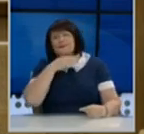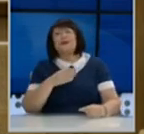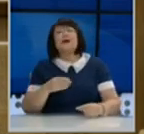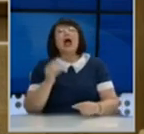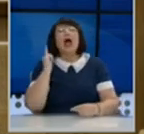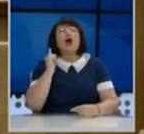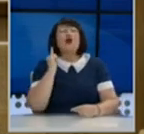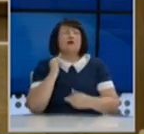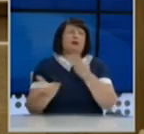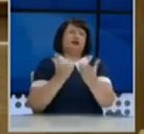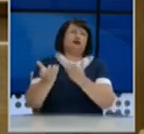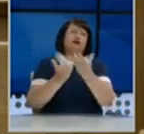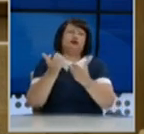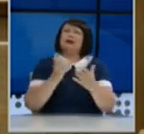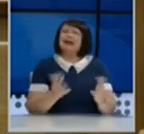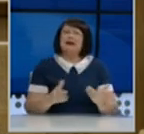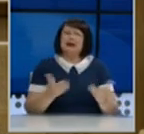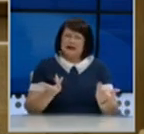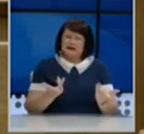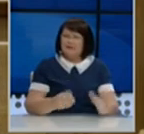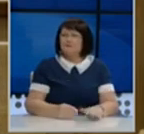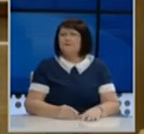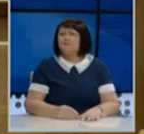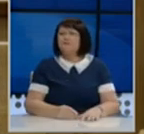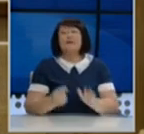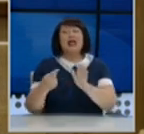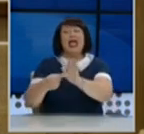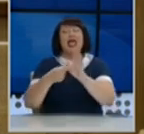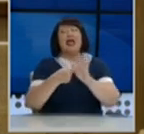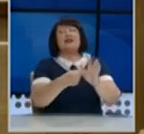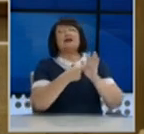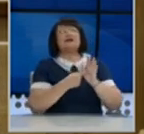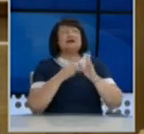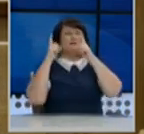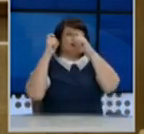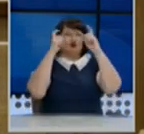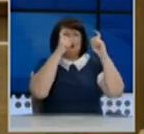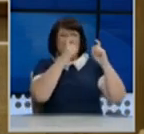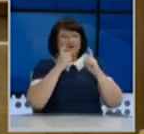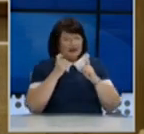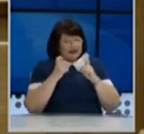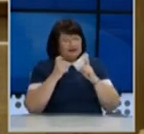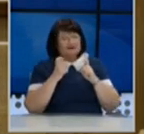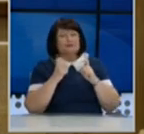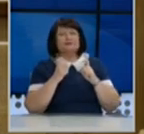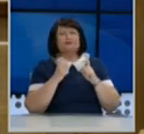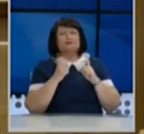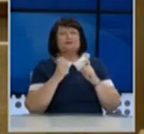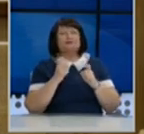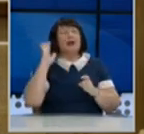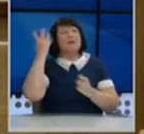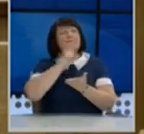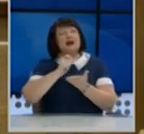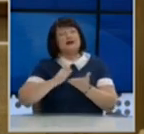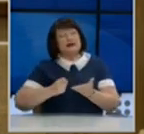κατασβέστηκε. Δείξατε φωτογραφίες, τις οποίες καταθέσατε στα